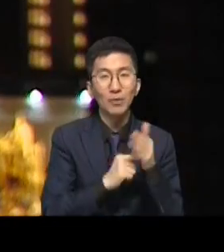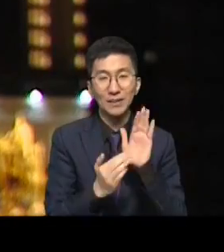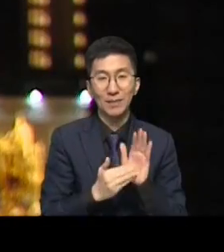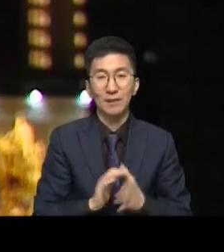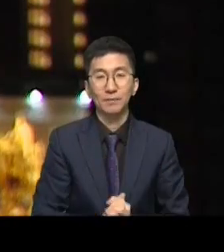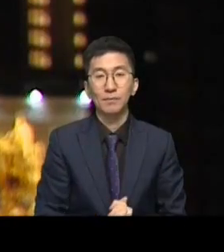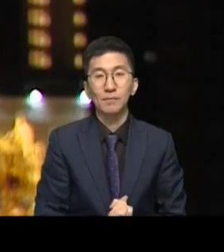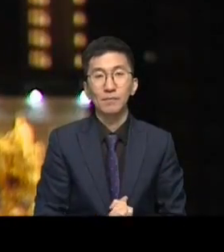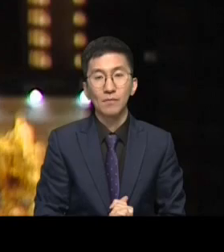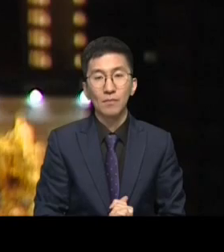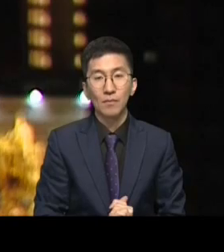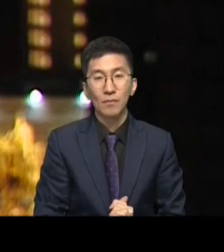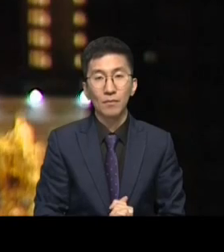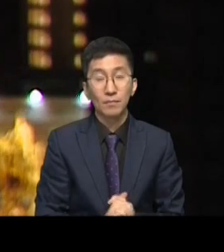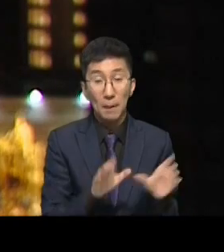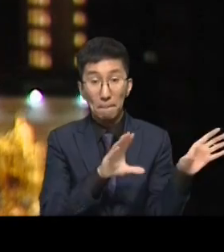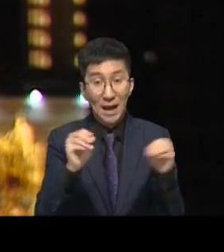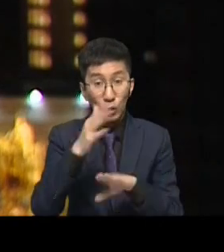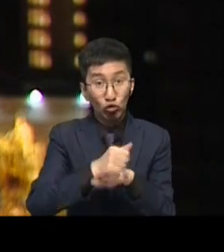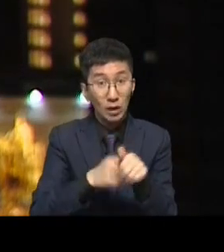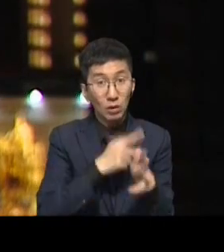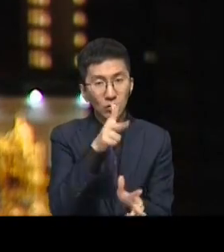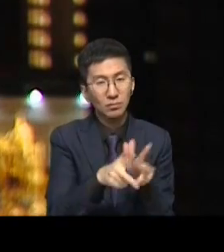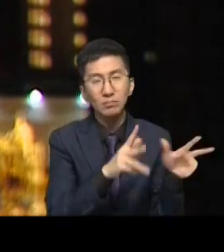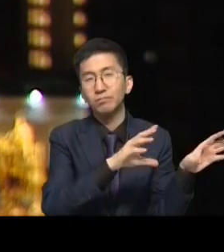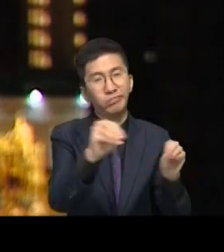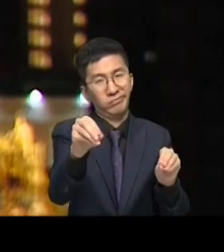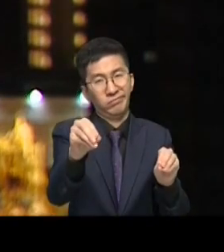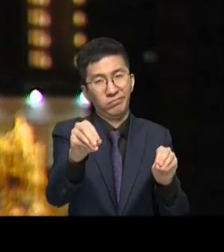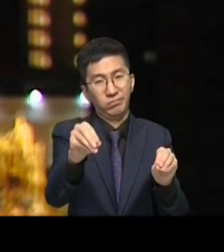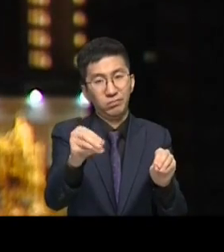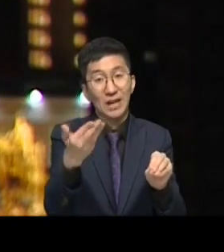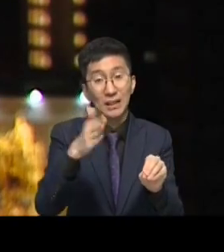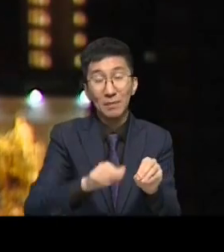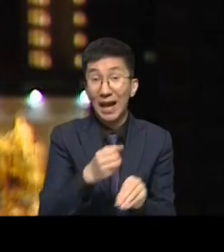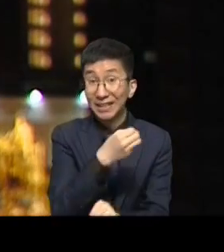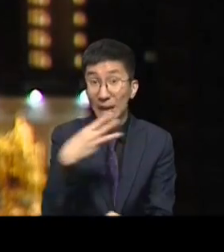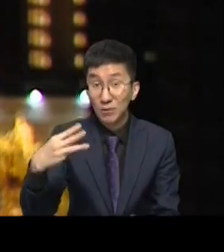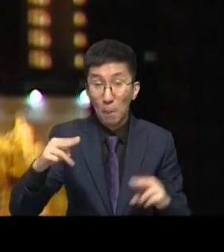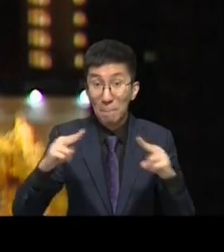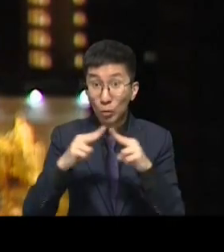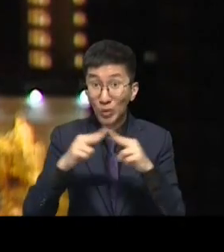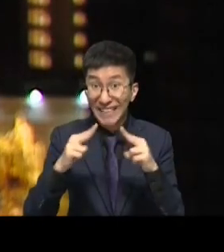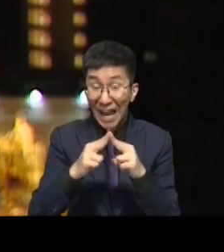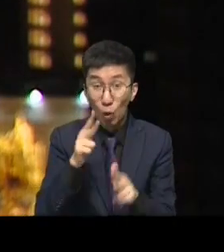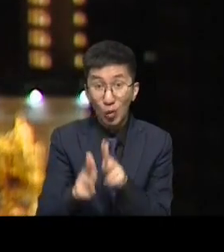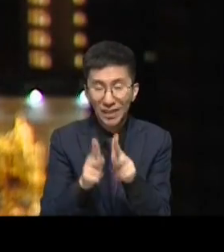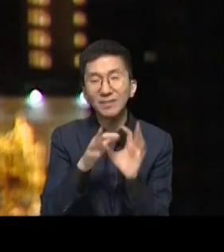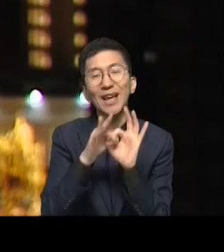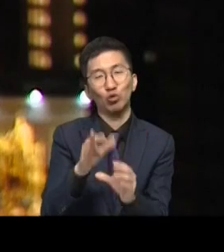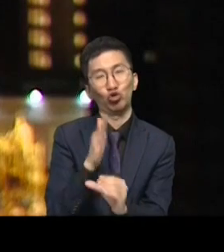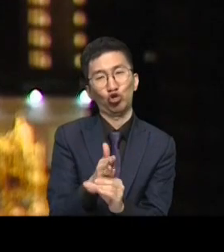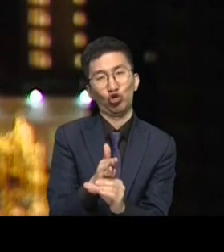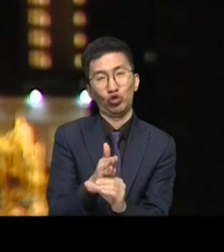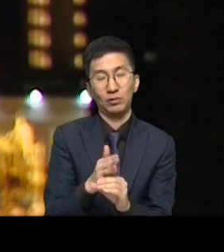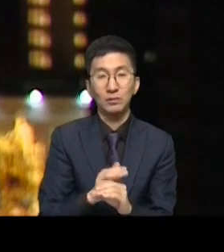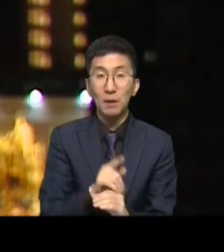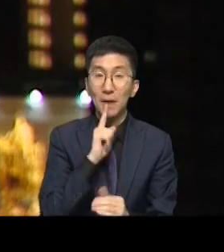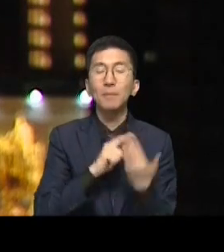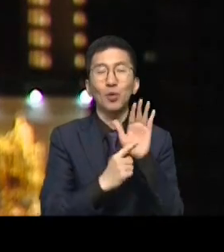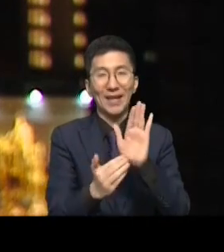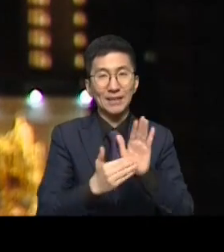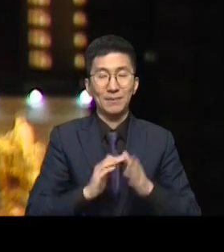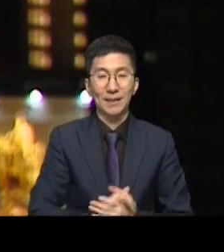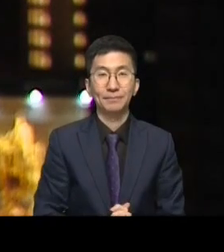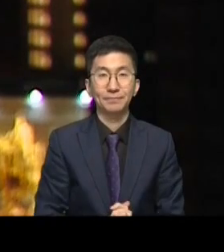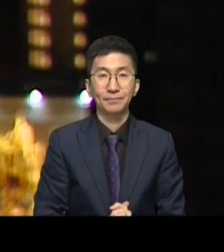시안의 봉쇄 조치로 대부분의 현지 공장이 가동 중단됐지만 삼성전자 반도체 공장은 정상적으로 가동되고 있다고 주중